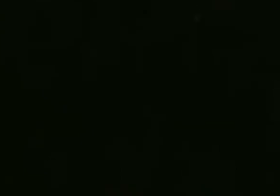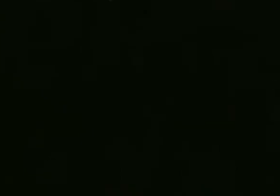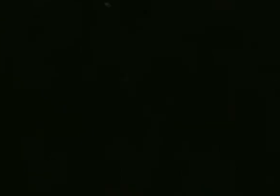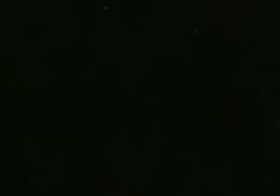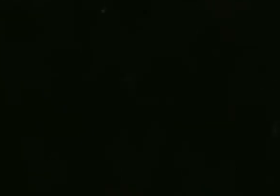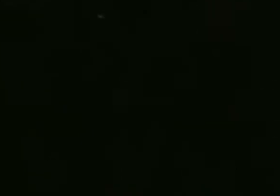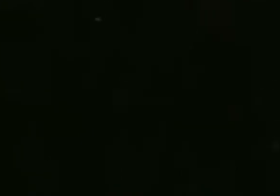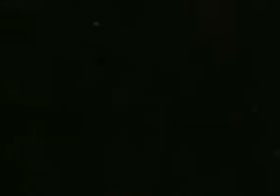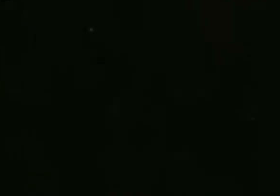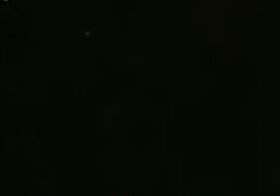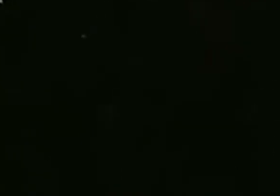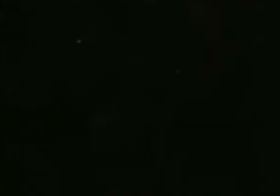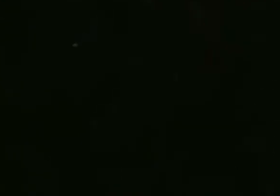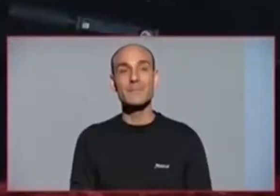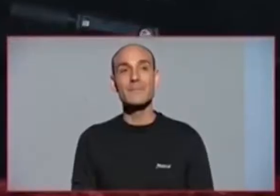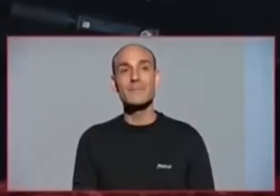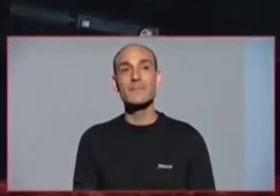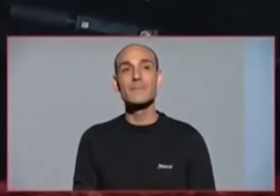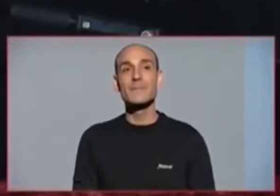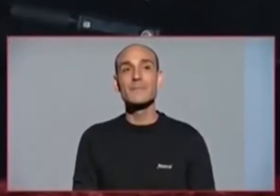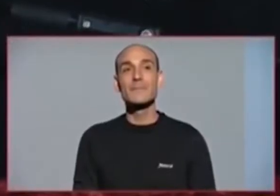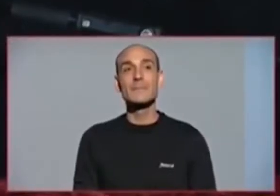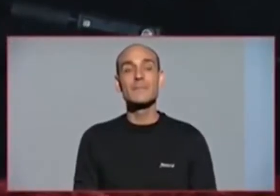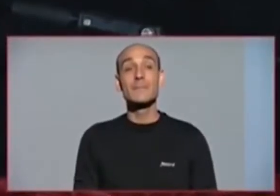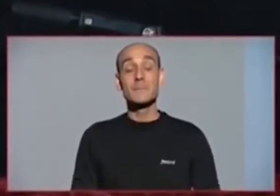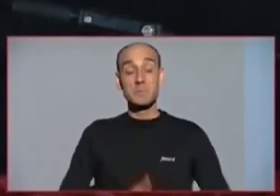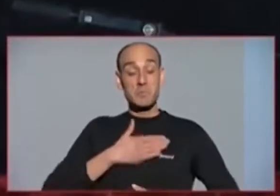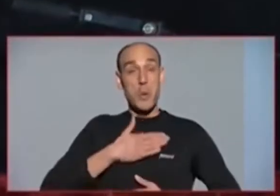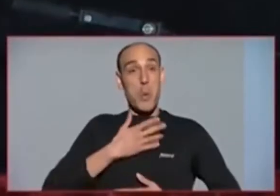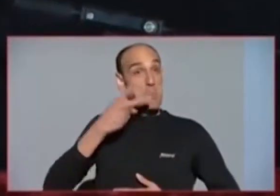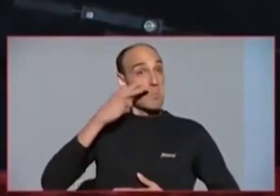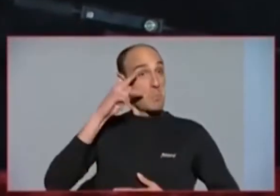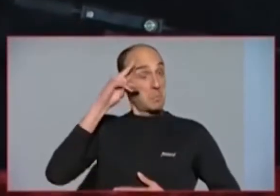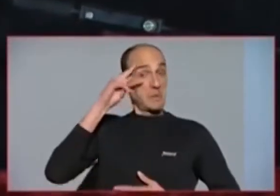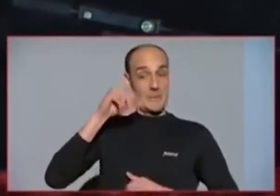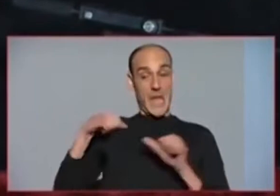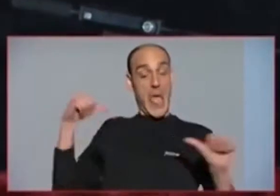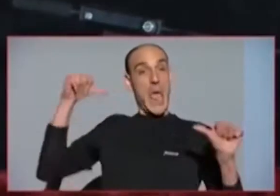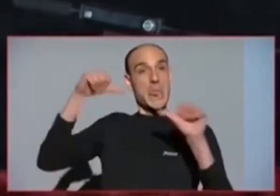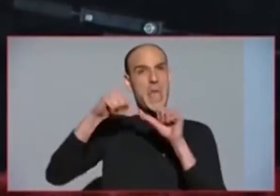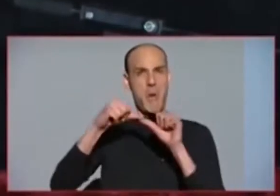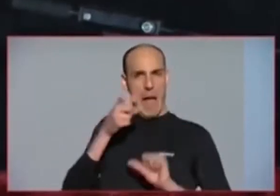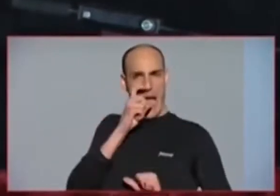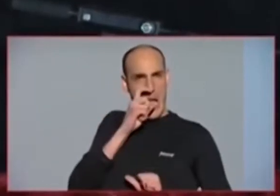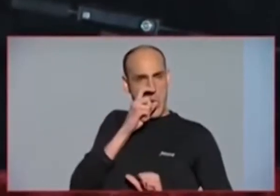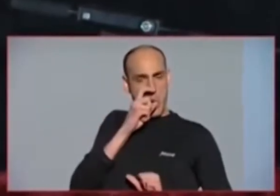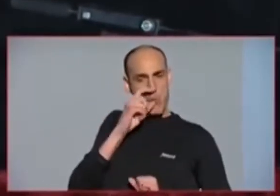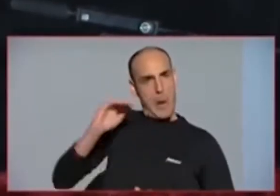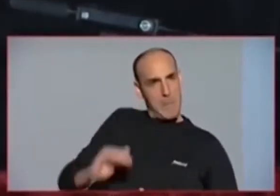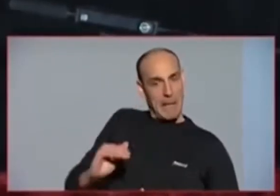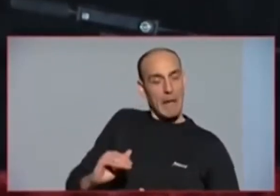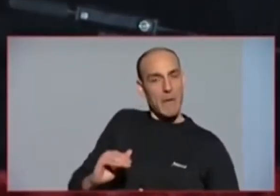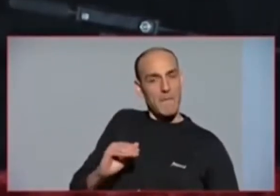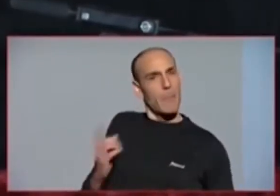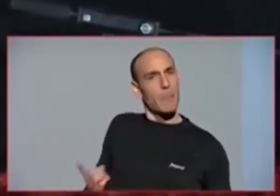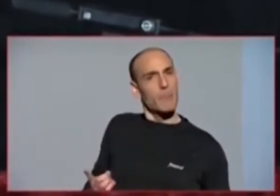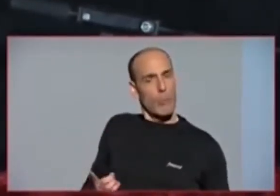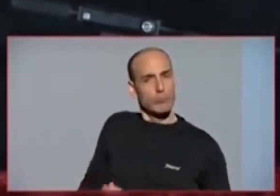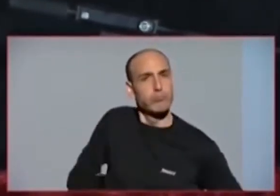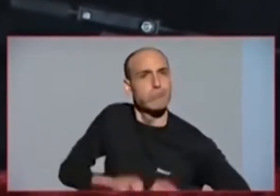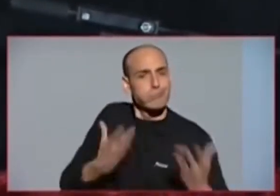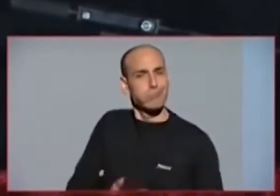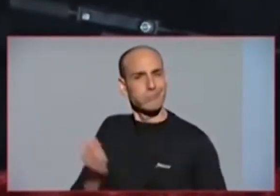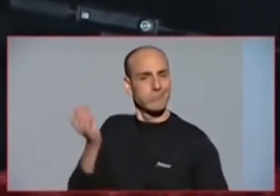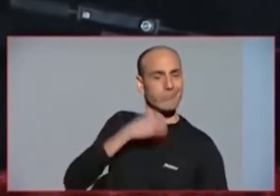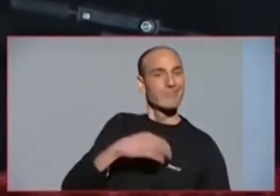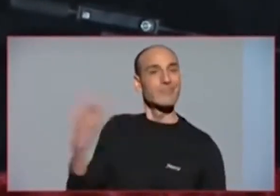Amb la meva cultura i la meva vivència, m'atreveria a dir que si siguem fallers